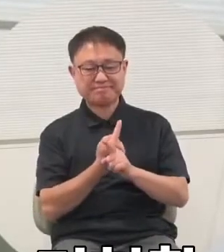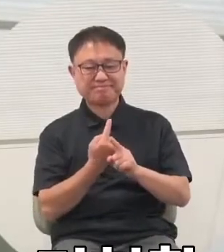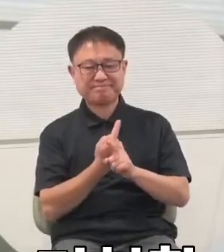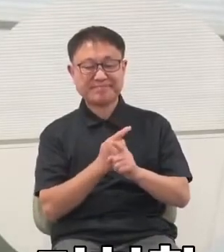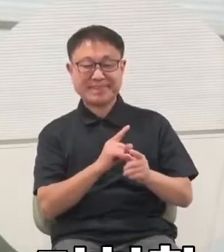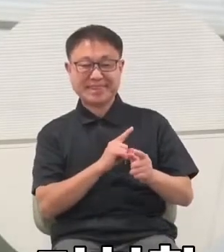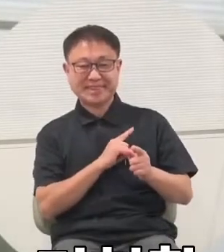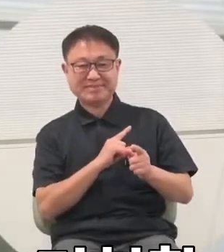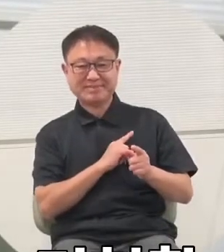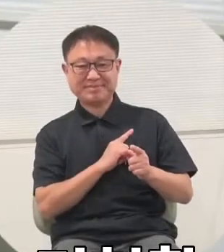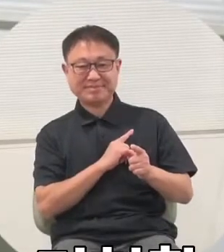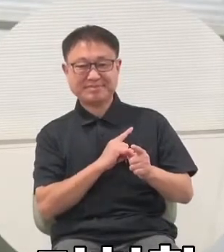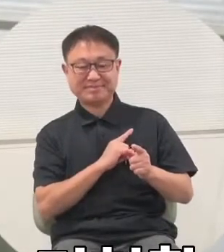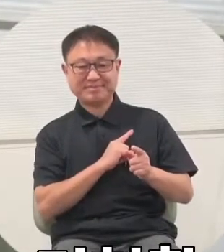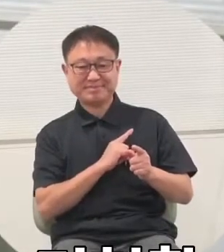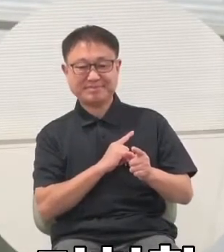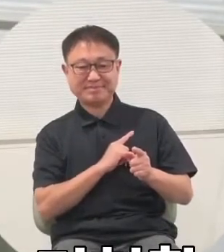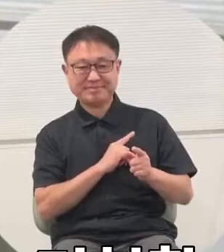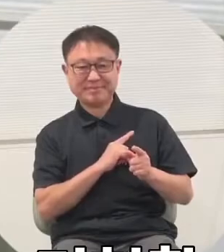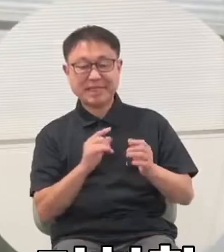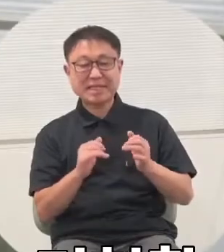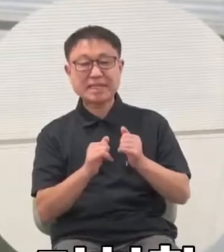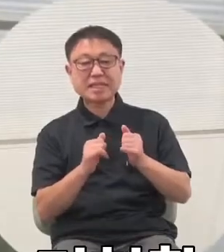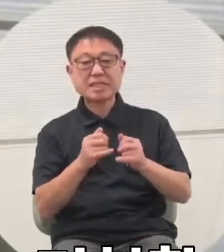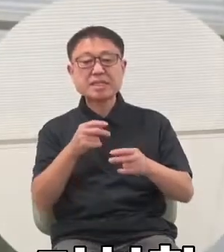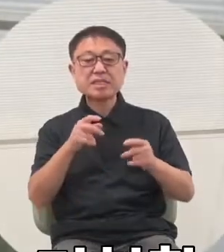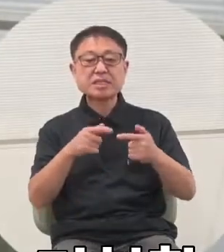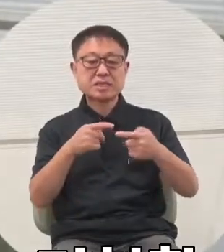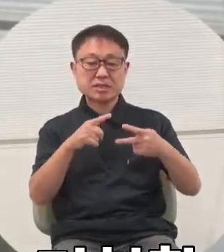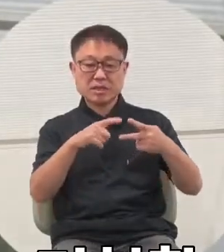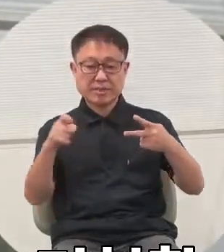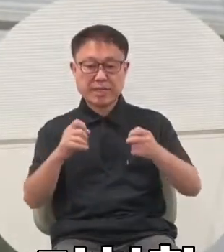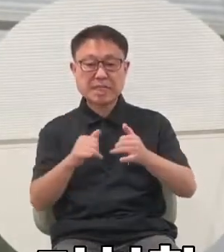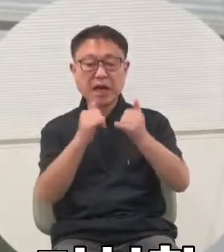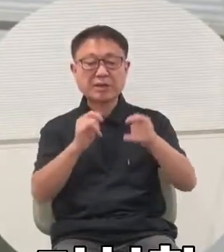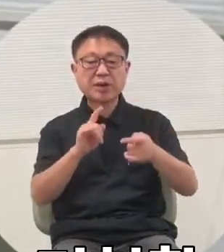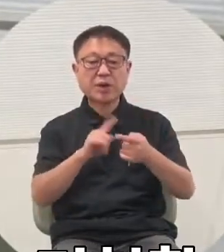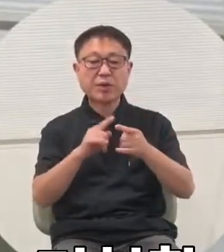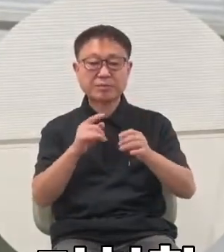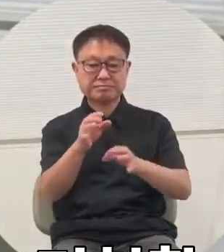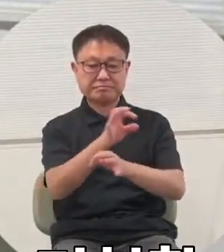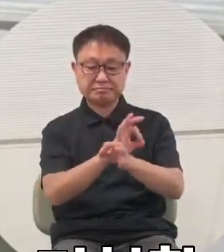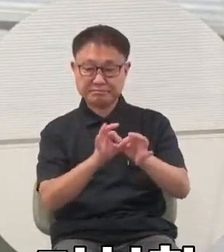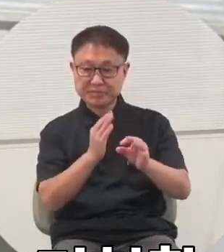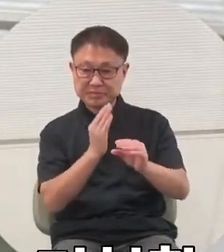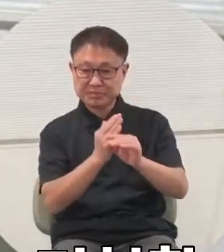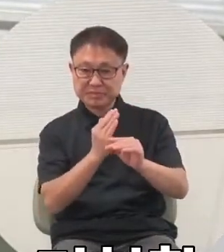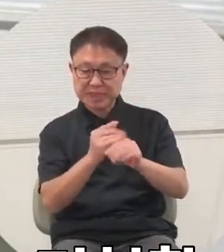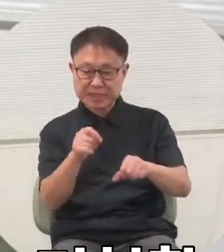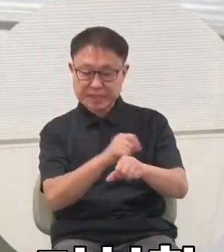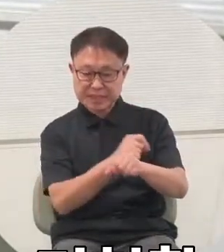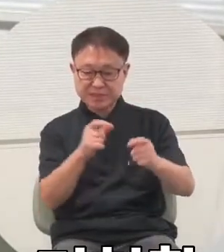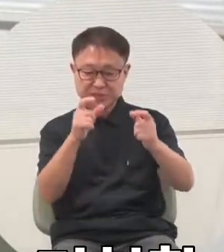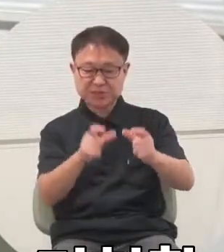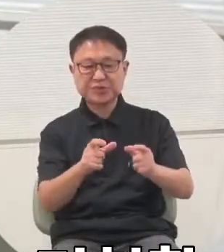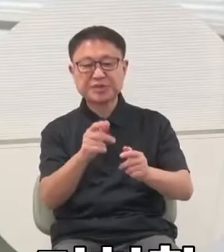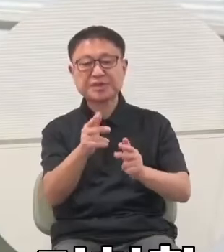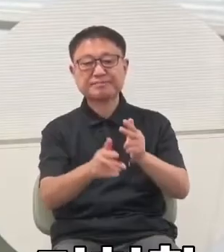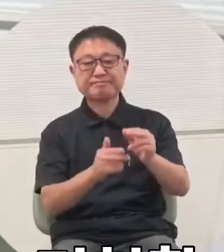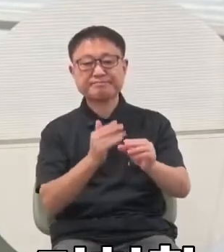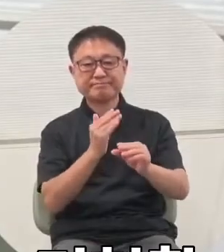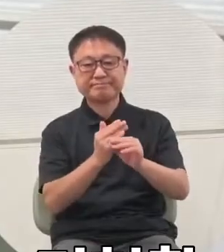공간입니다. 사회적 경제, 그 서대문구에서 사회적 경제 특구 사업이 진행되고 있죠. 그 특구 사업의 일환으로